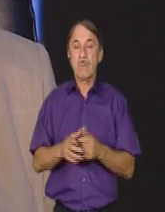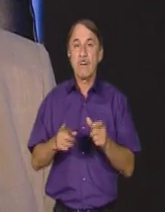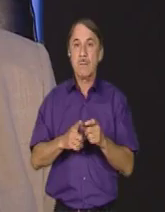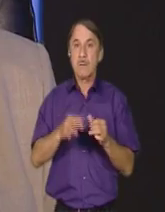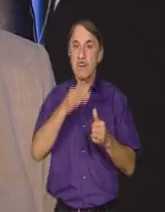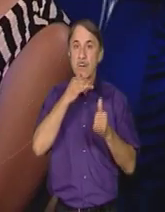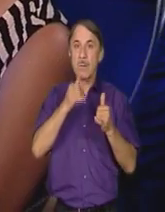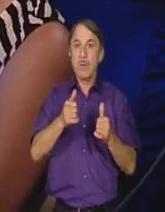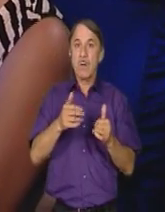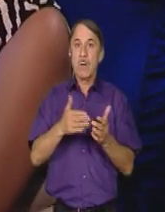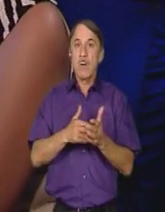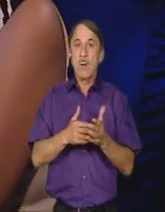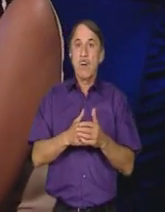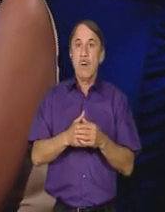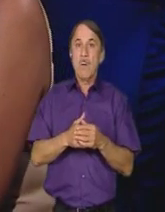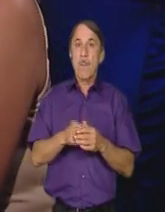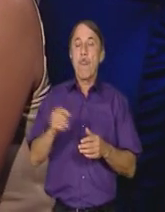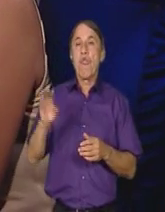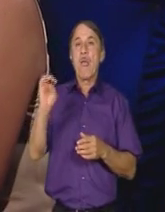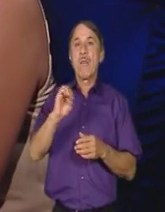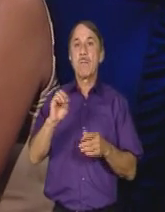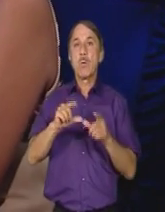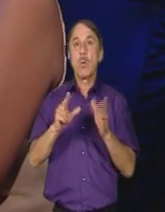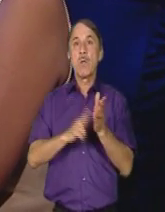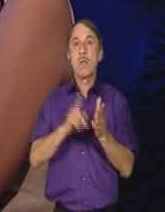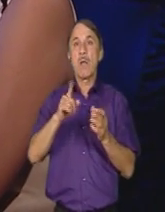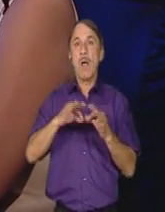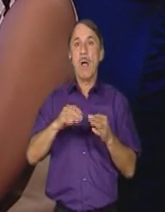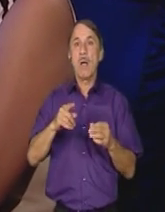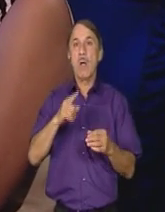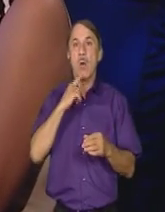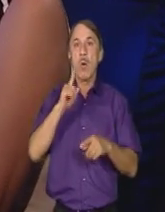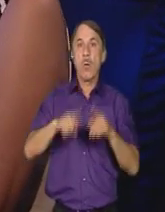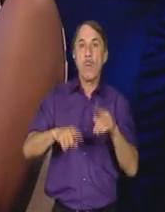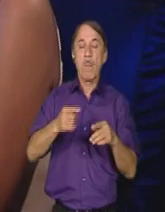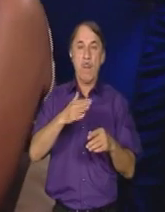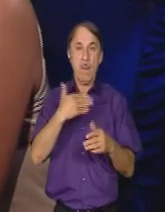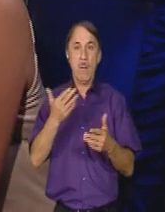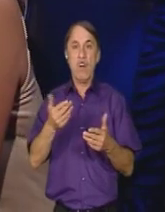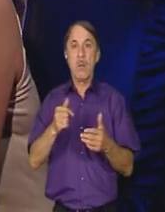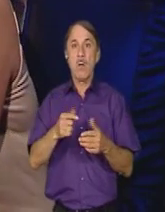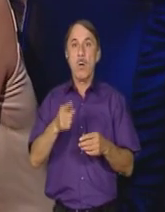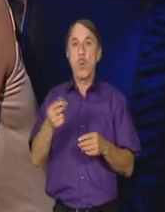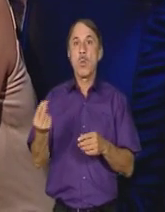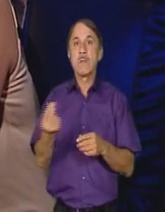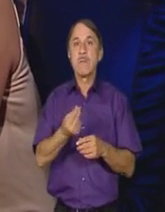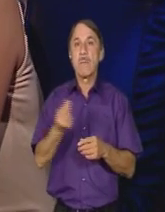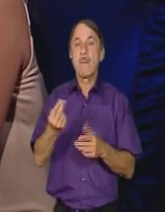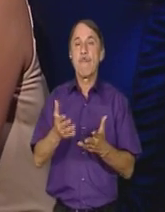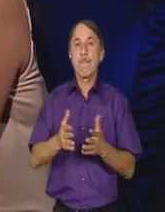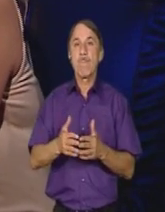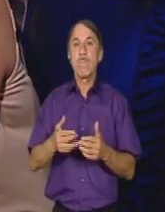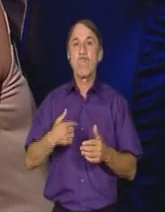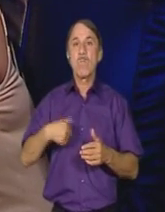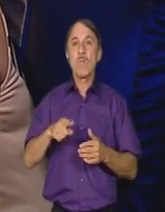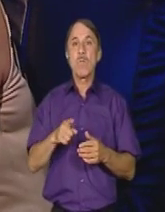Kada ste govorili o tome da Evropsku uniju, odnosno države koje čine Evropsku uniju, ne zanima mnogo šta se dešava u Srbiji. Tako pa neće ste, da